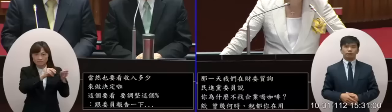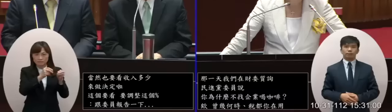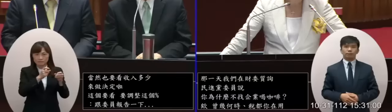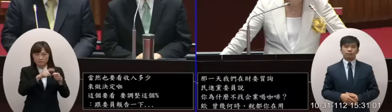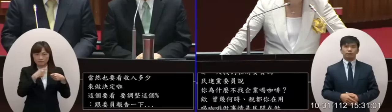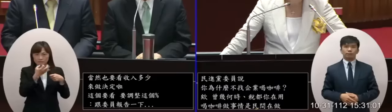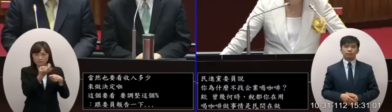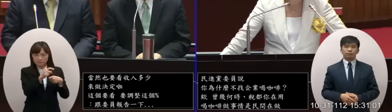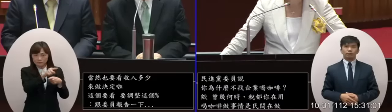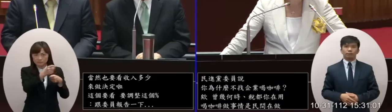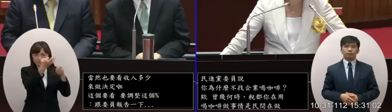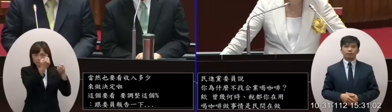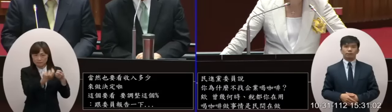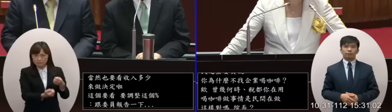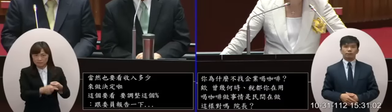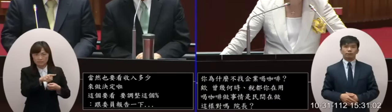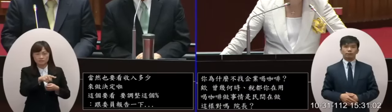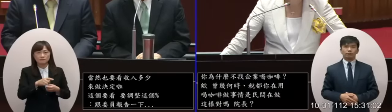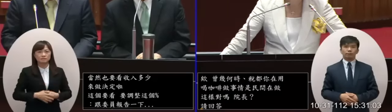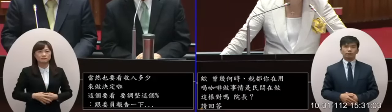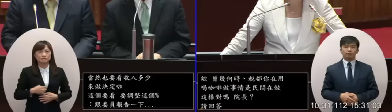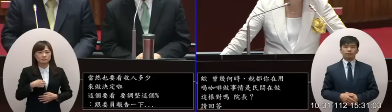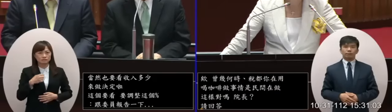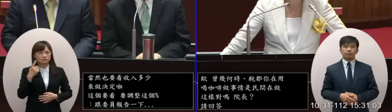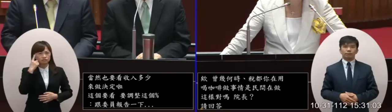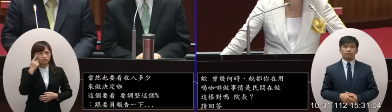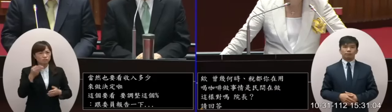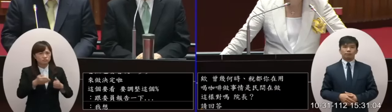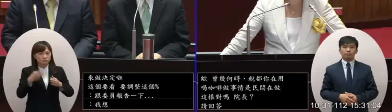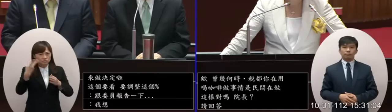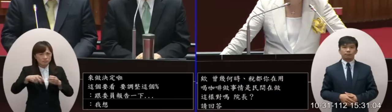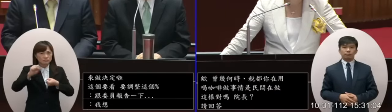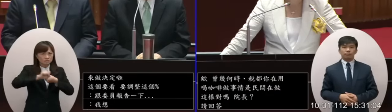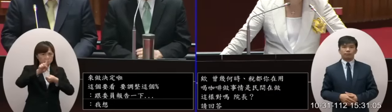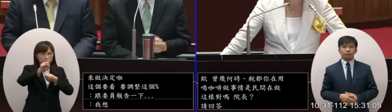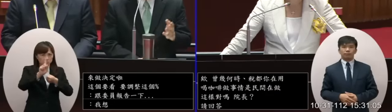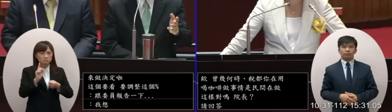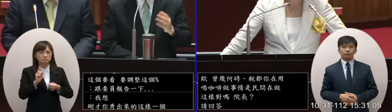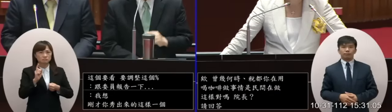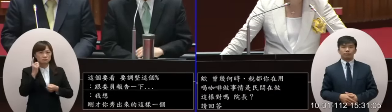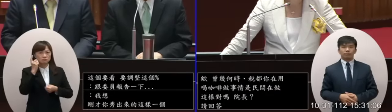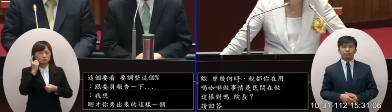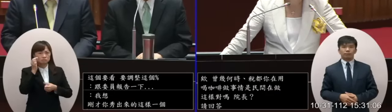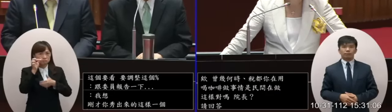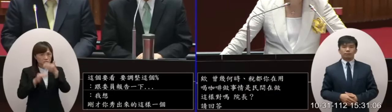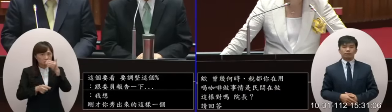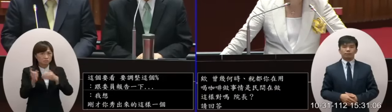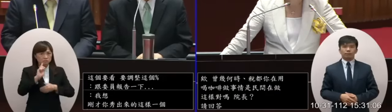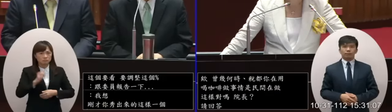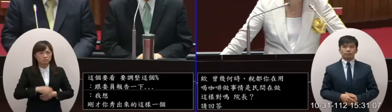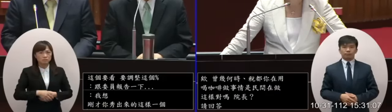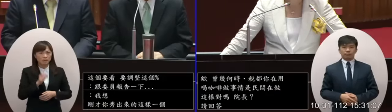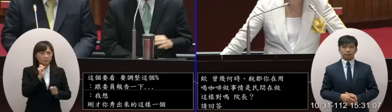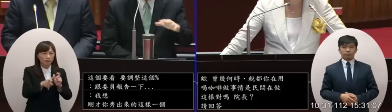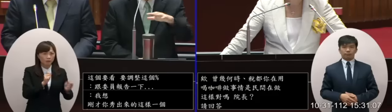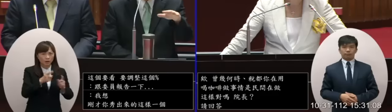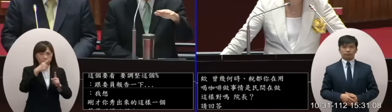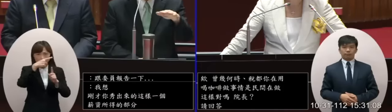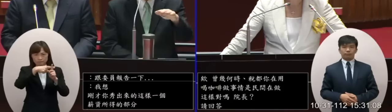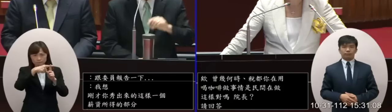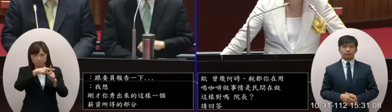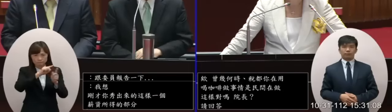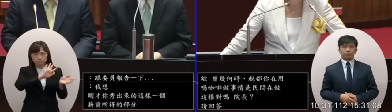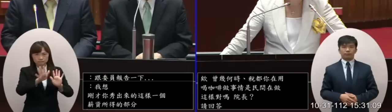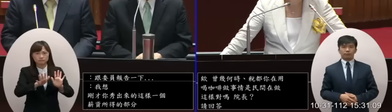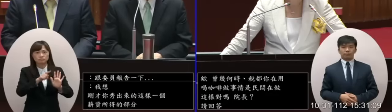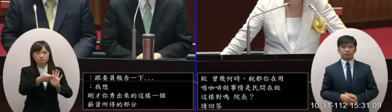所得的这个部分我想需要考虑一个因素了，就是购买力的这个的情